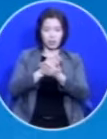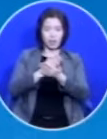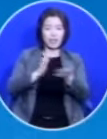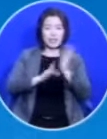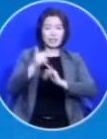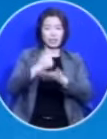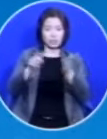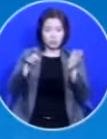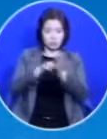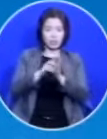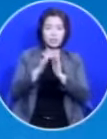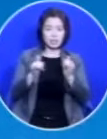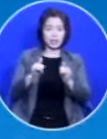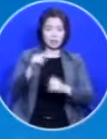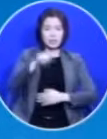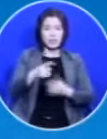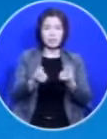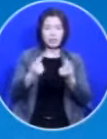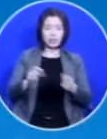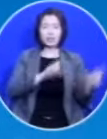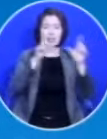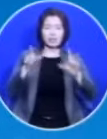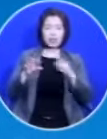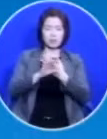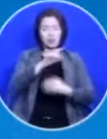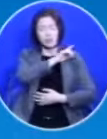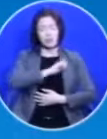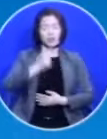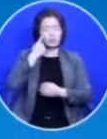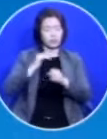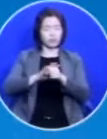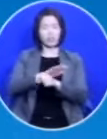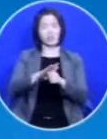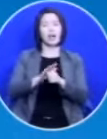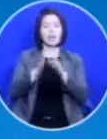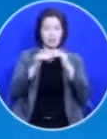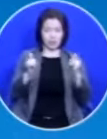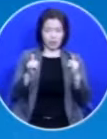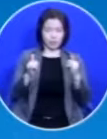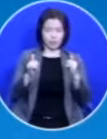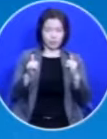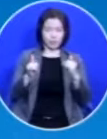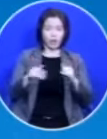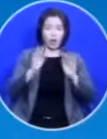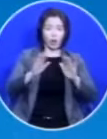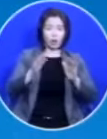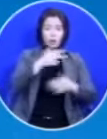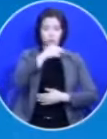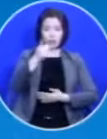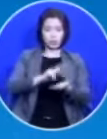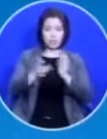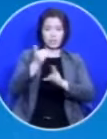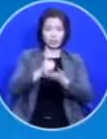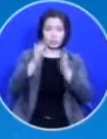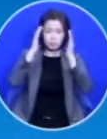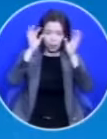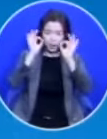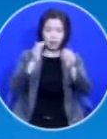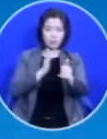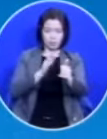사람은 이렇게 살면 가장 불쌍한 사람입니다 오늘 주 예수님을 바라보세요